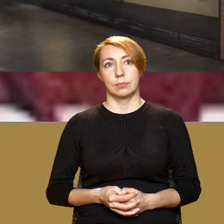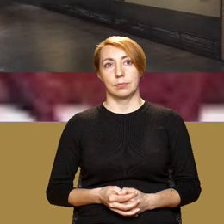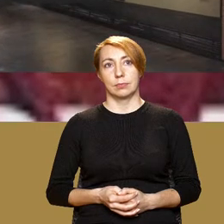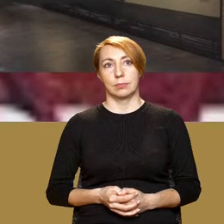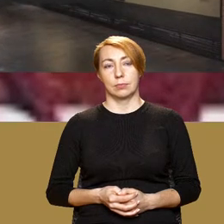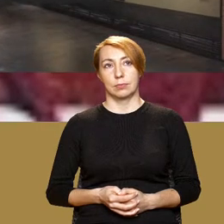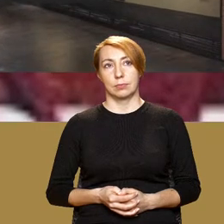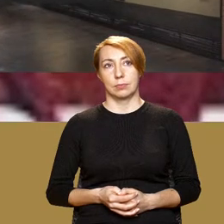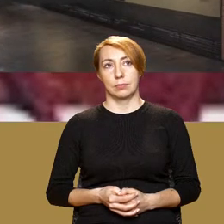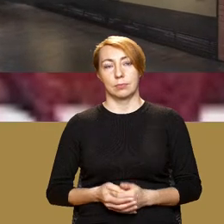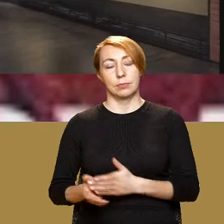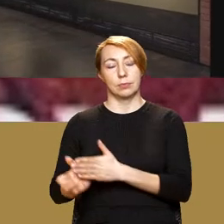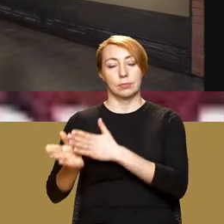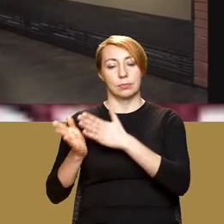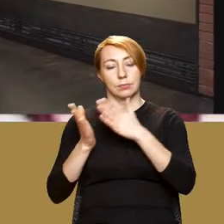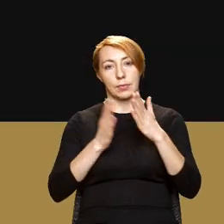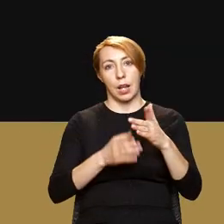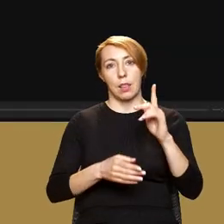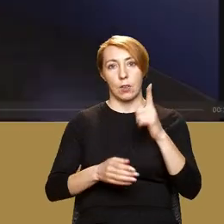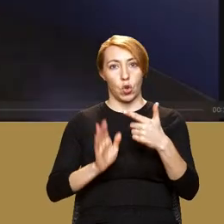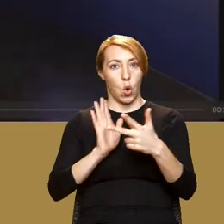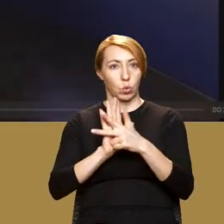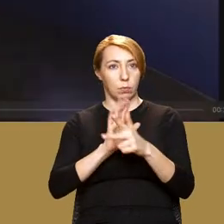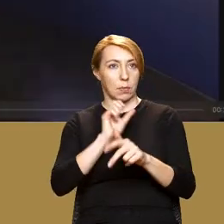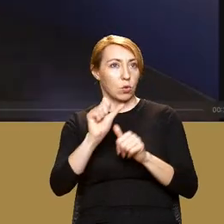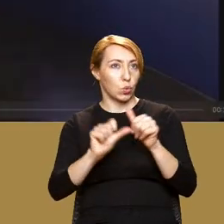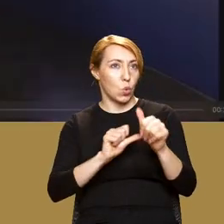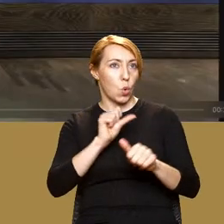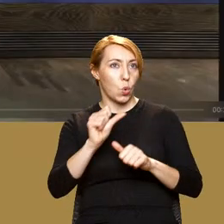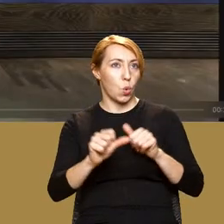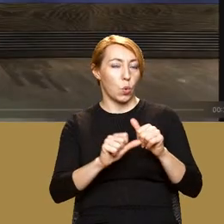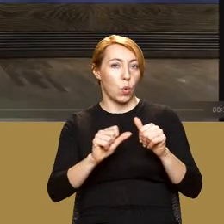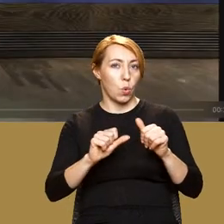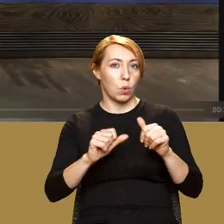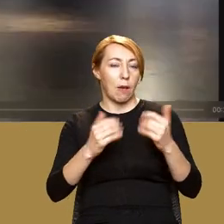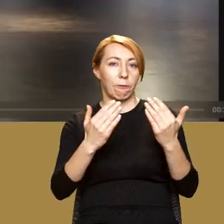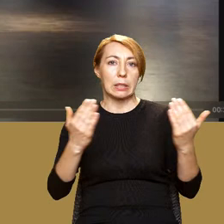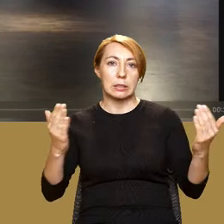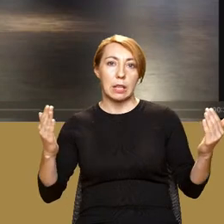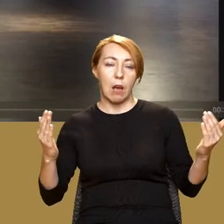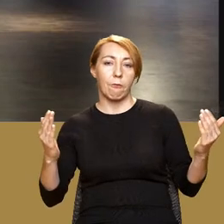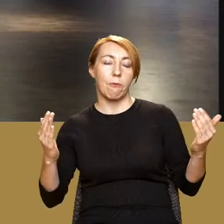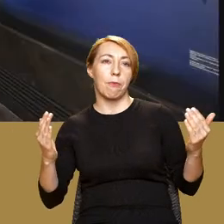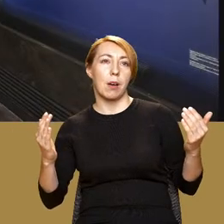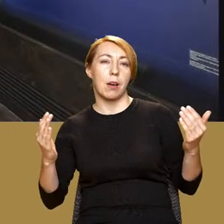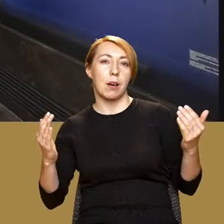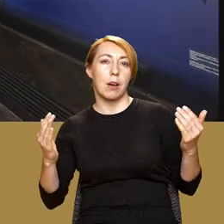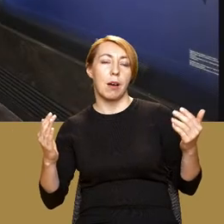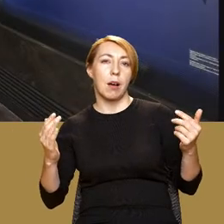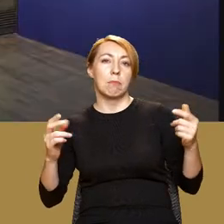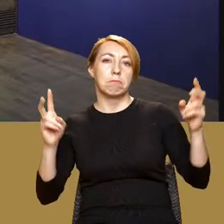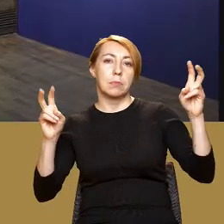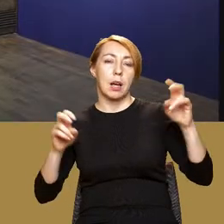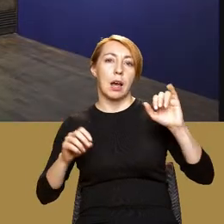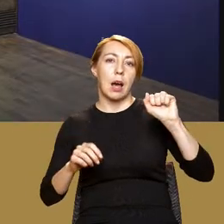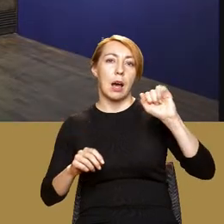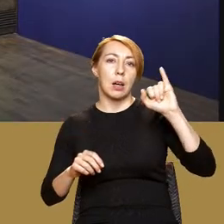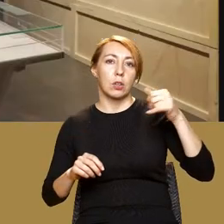I możemy przejść już do 2018 roku, czyli do wystawy, która miała tytuł